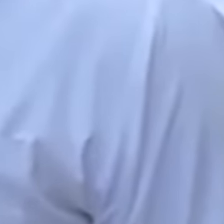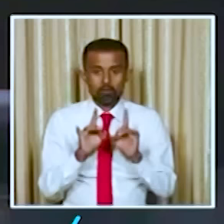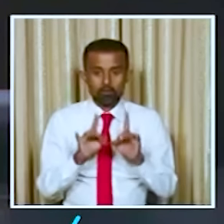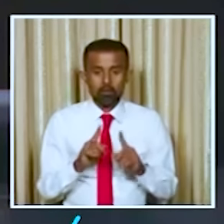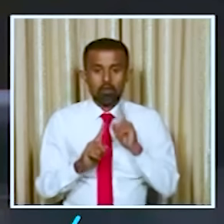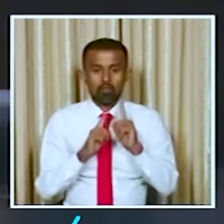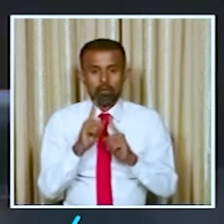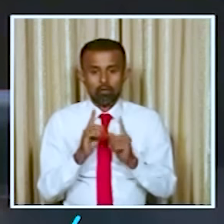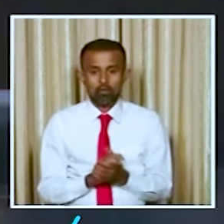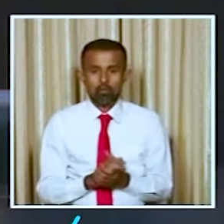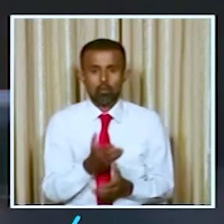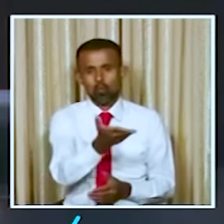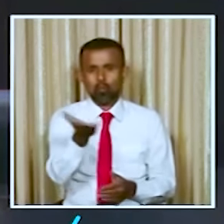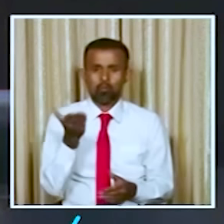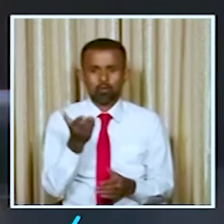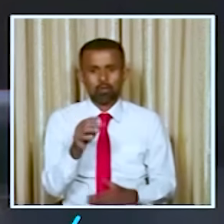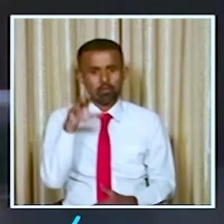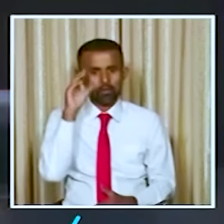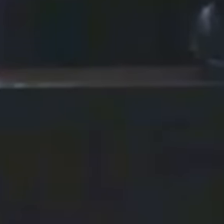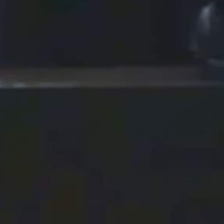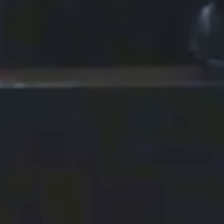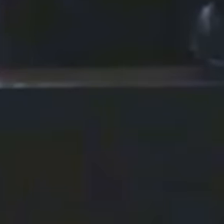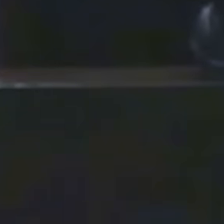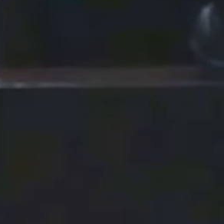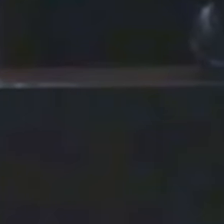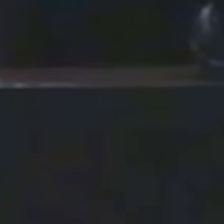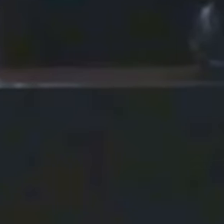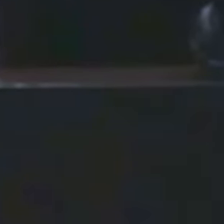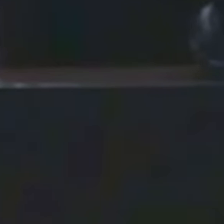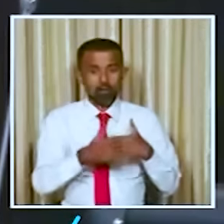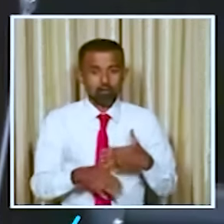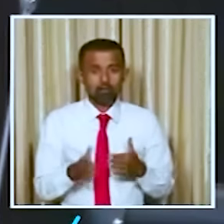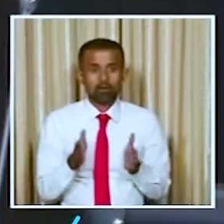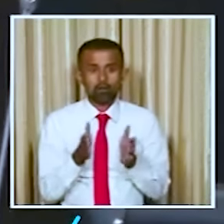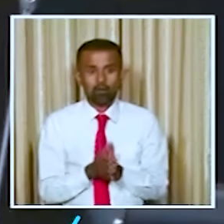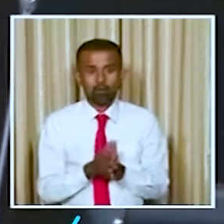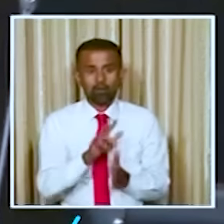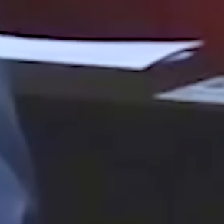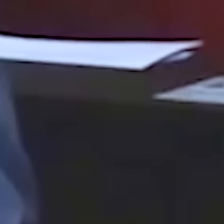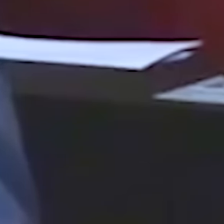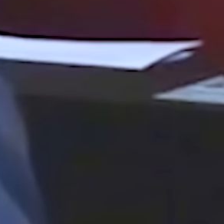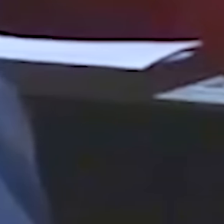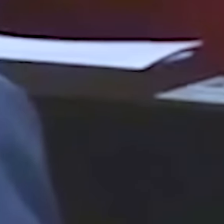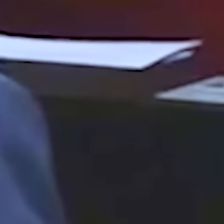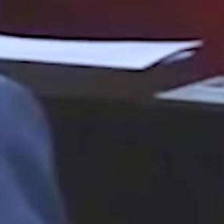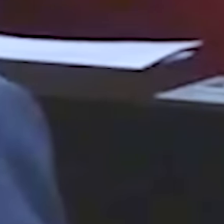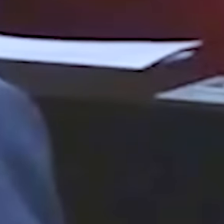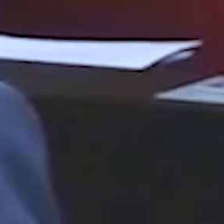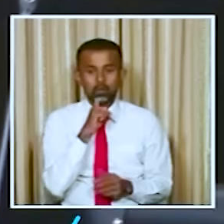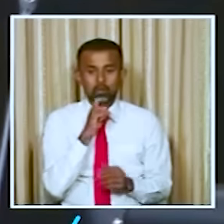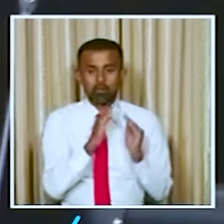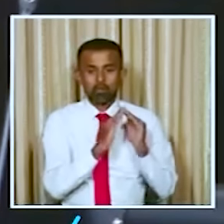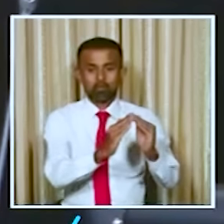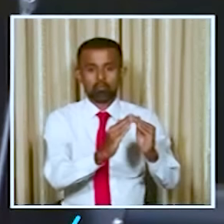කිරීම. ඔබතුමාන්ලාට ඒක තේරුම් ගන්න බැරි නම් ඒකට කරන්න දෙයක් නෑ. 88-89 අපේ රටේ අධිකරණ